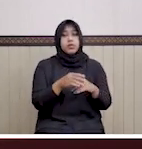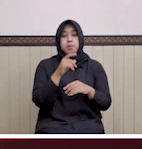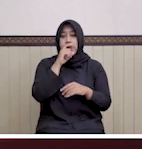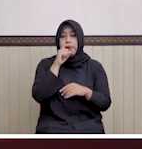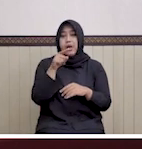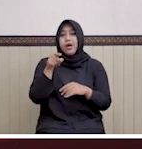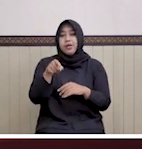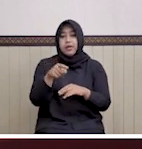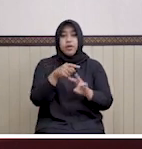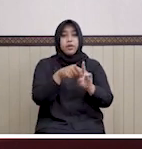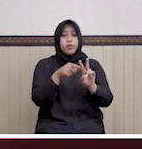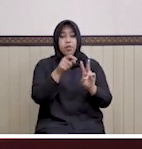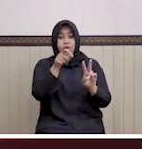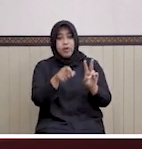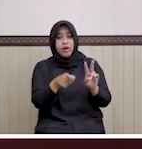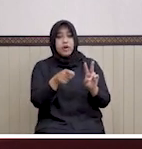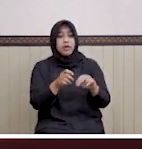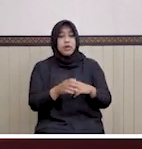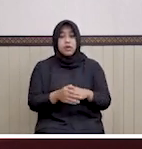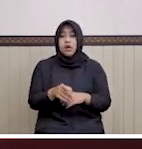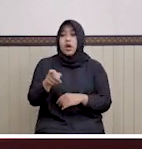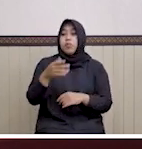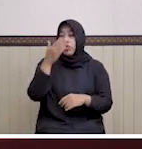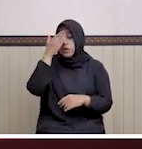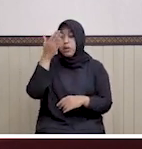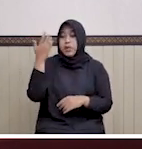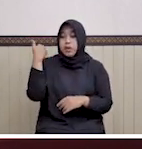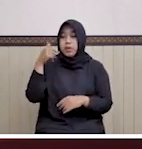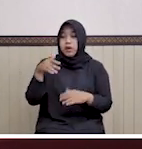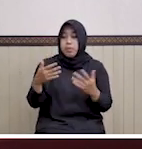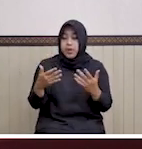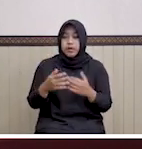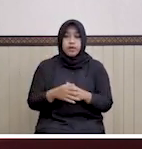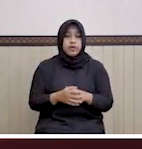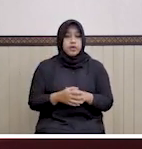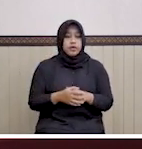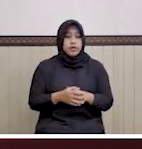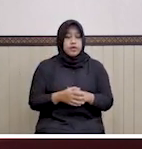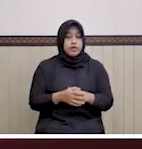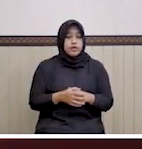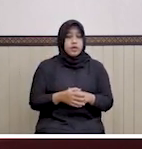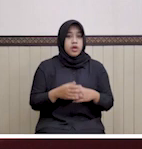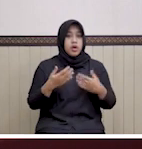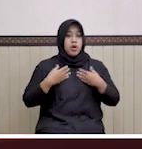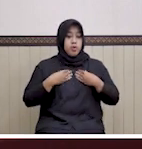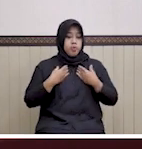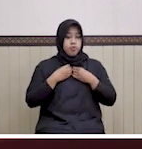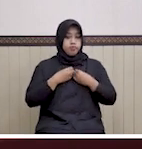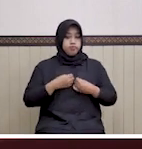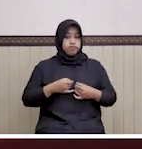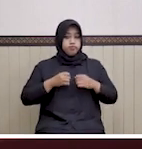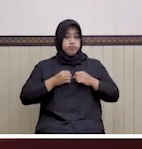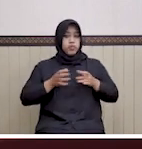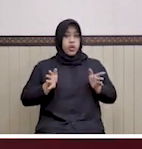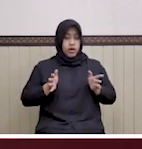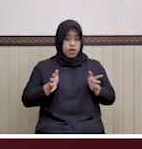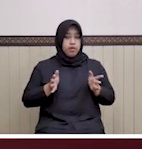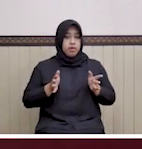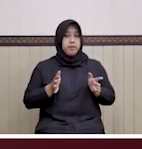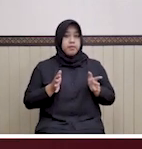gitu bilangnya gitu kamu diapain seluruh toko buka baju dan lain gitu